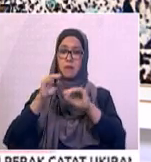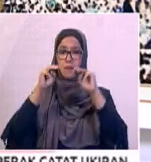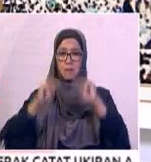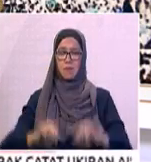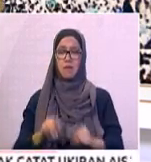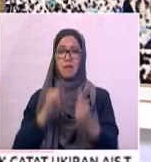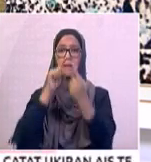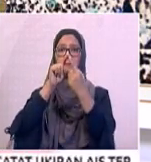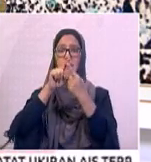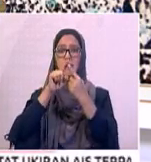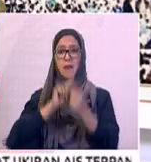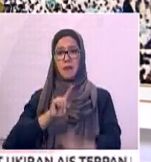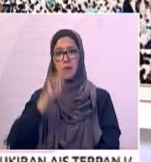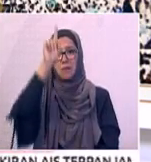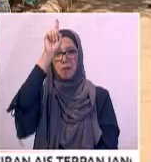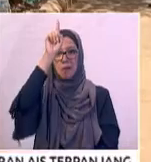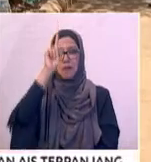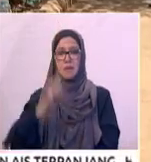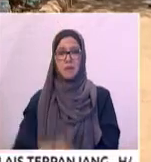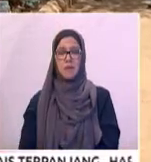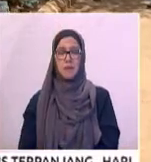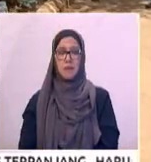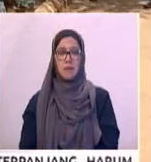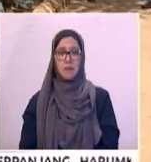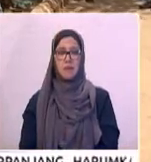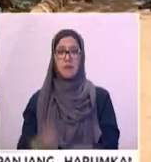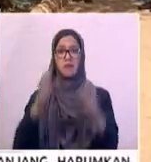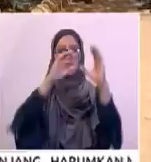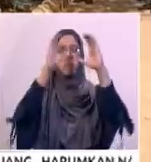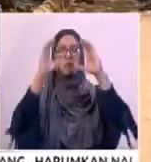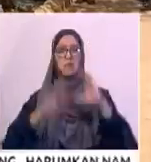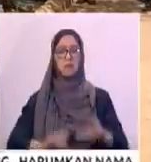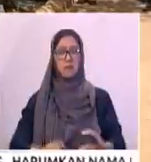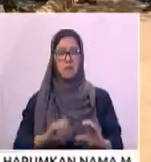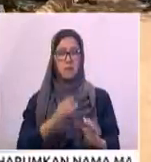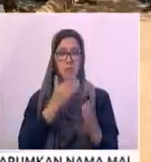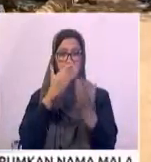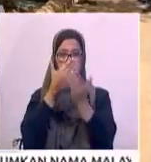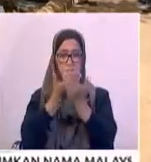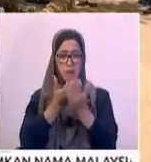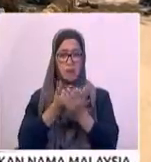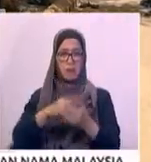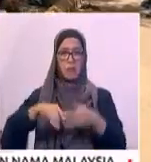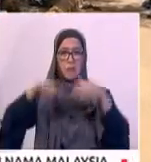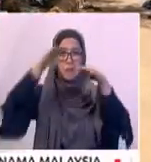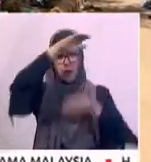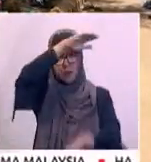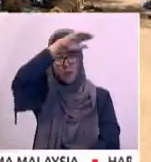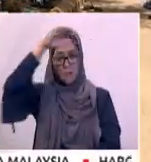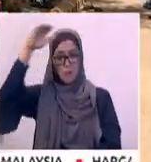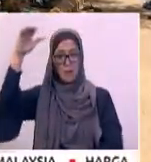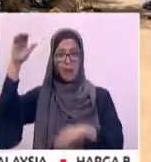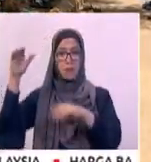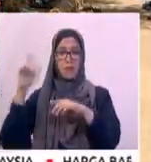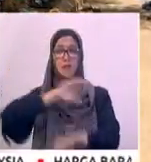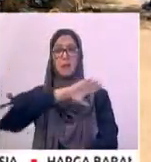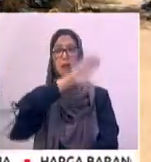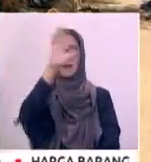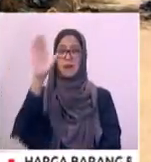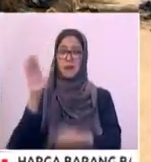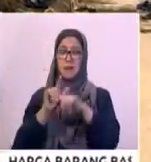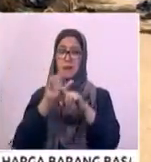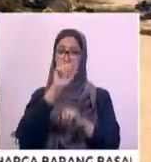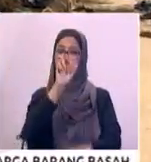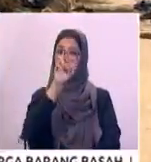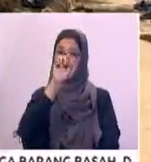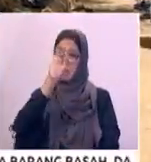dari Arafah. Baik, cuaca yang sangat baik berbumbungkan langit Arafah. Kita telah pun sama-sama mendengarkan khutbah Arafah